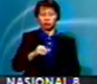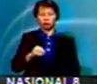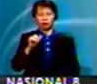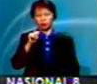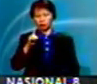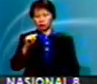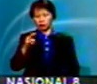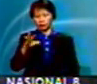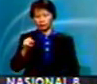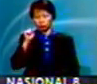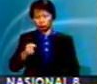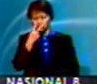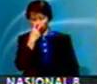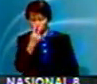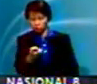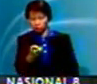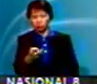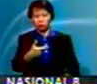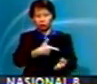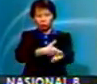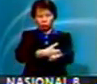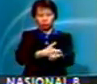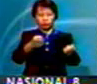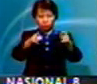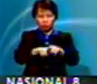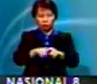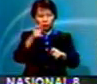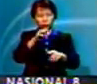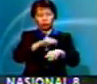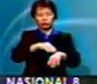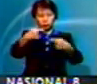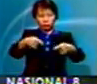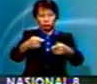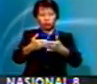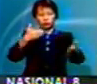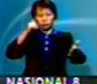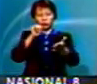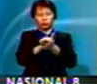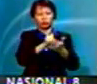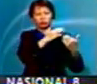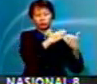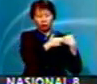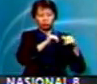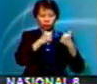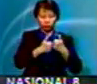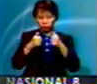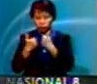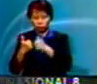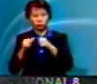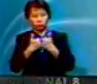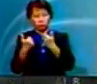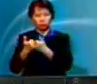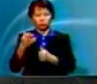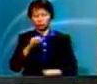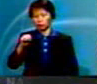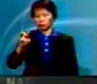ADAMAS, kita hanya boleh melihat ujian berlaku sewaktu pertandingan. Tapi sebelum itu adalah tanggungjawab Persatuan Sukan dan juga